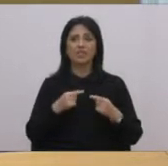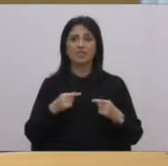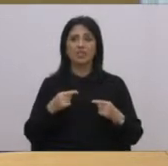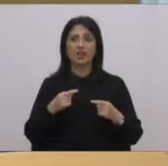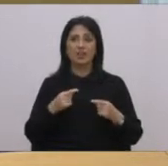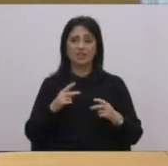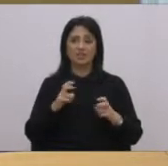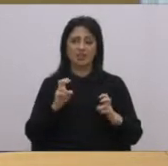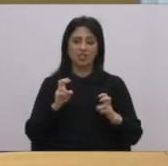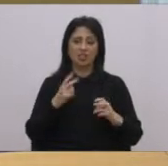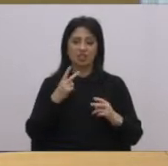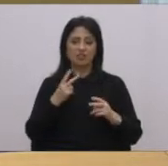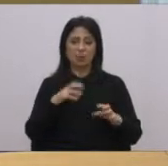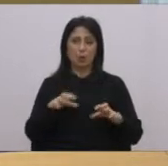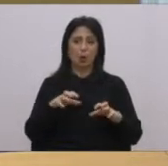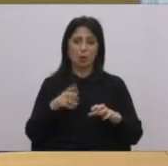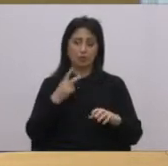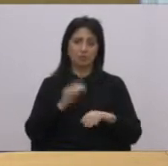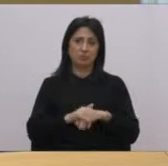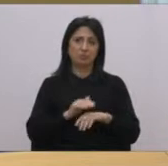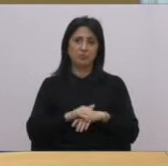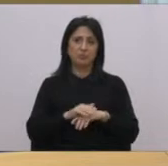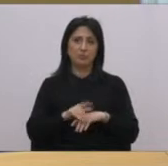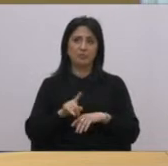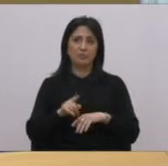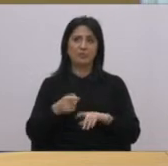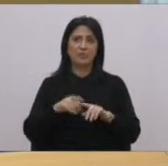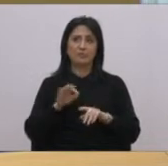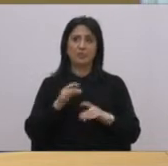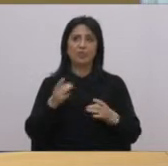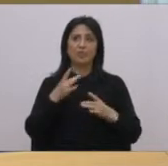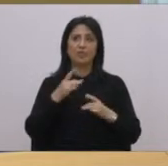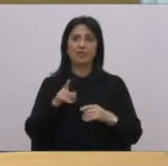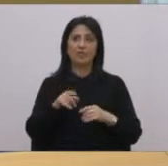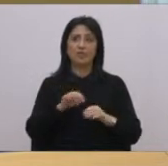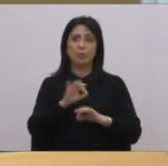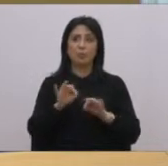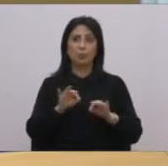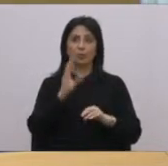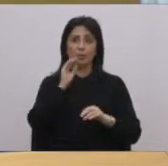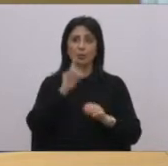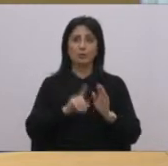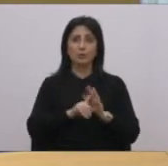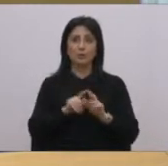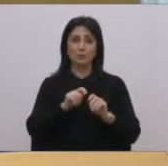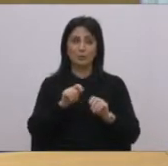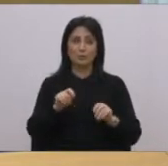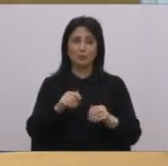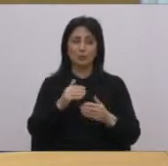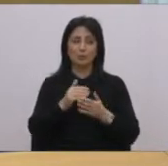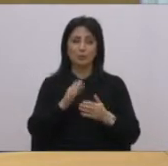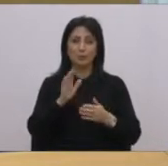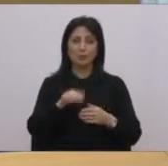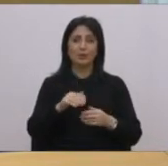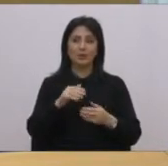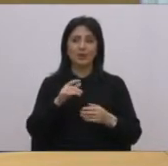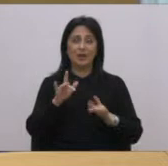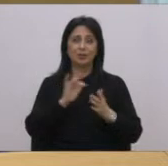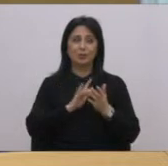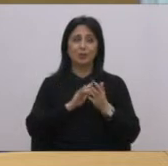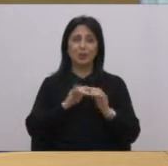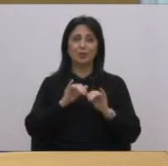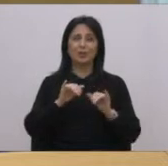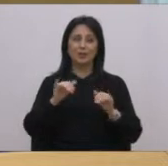ნიშნებს შეიცავს, მათ შორის კორუფციულ ნიშნებს და ის ამაზე როგორ გითხრათ, რა ეს პროექტი როდის შეიძლება განხორციელდეს, მით უმეტეს ტურისტულ